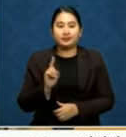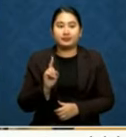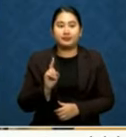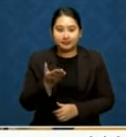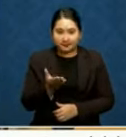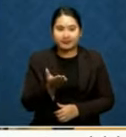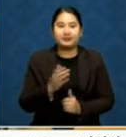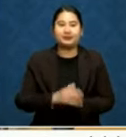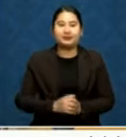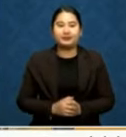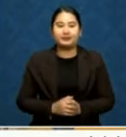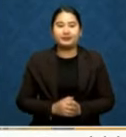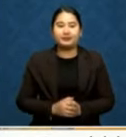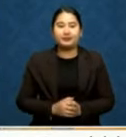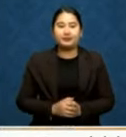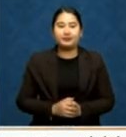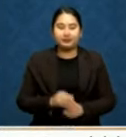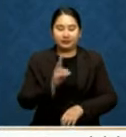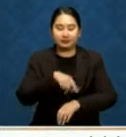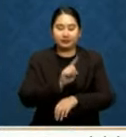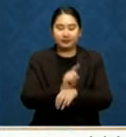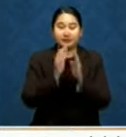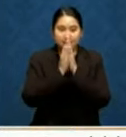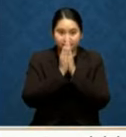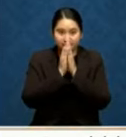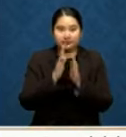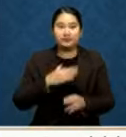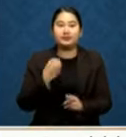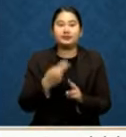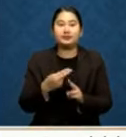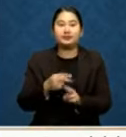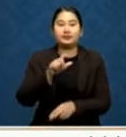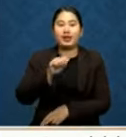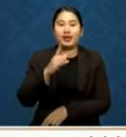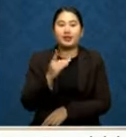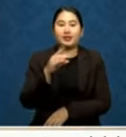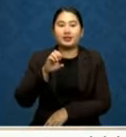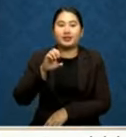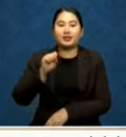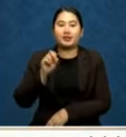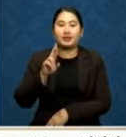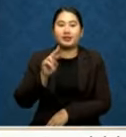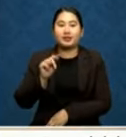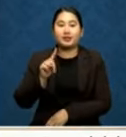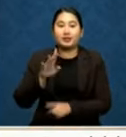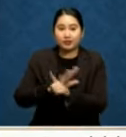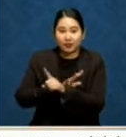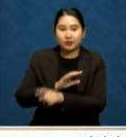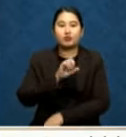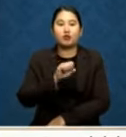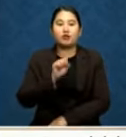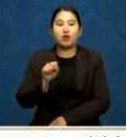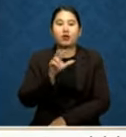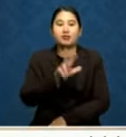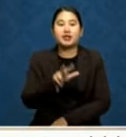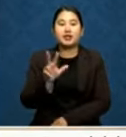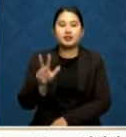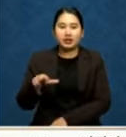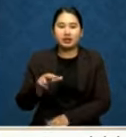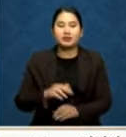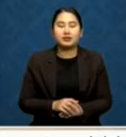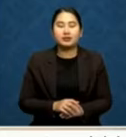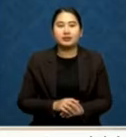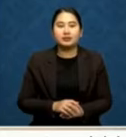จอท่านอดิศรครับ ครับกับท่านประธานที่เคารพผมอดิศรเพียงเกตส.ส.บัญชีรายชื่อพรรคเพื่อไทย